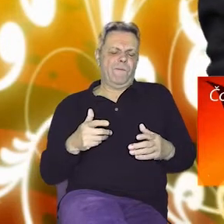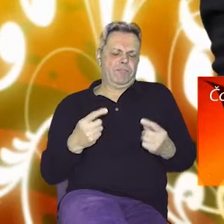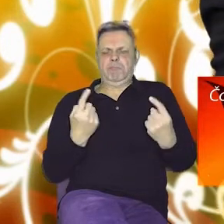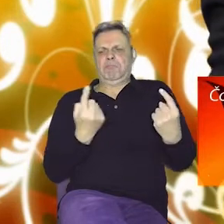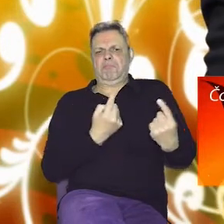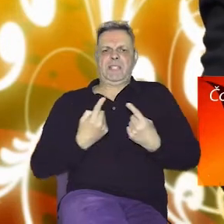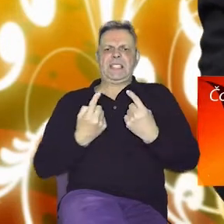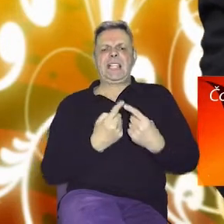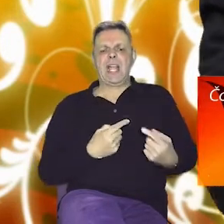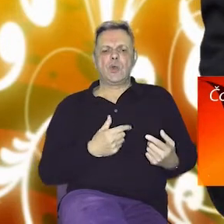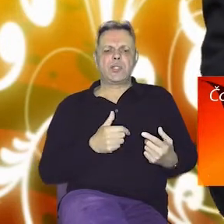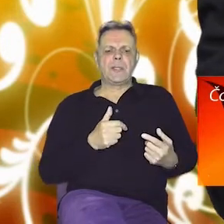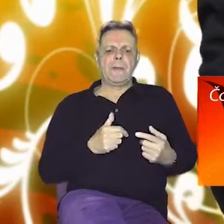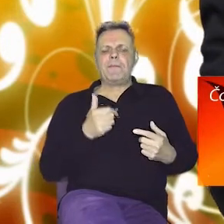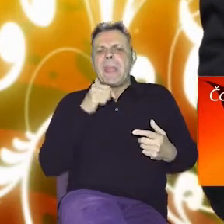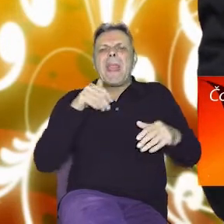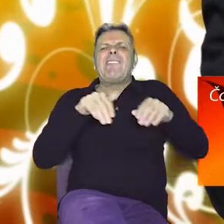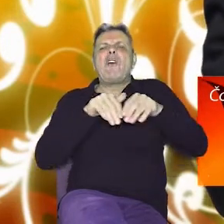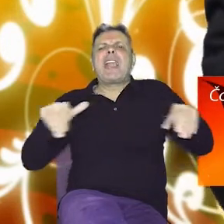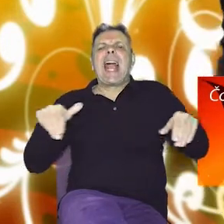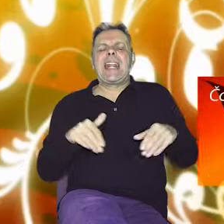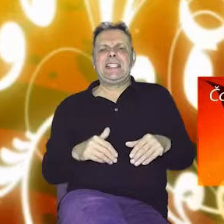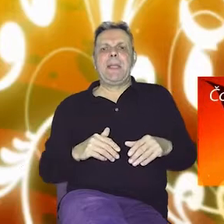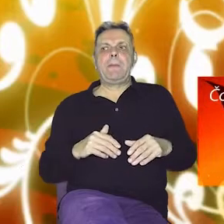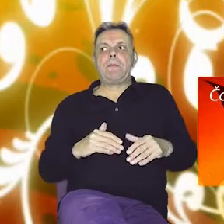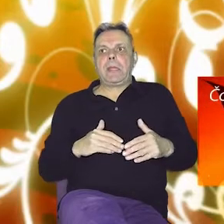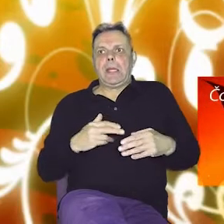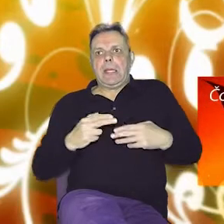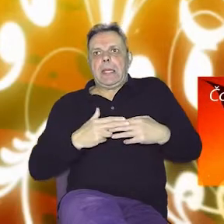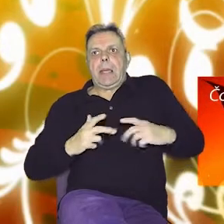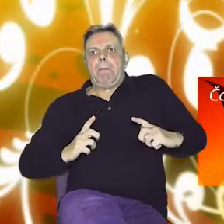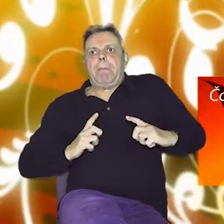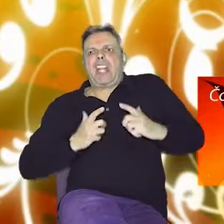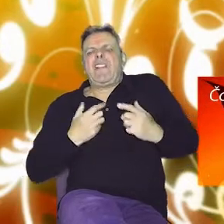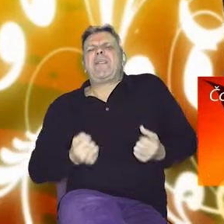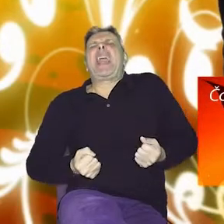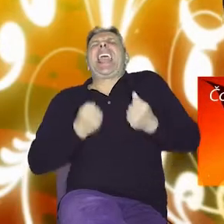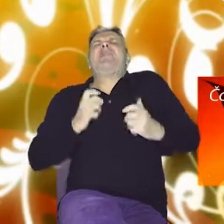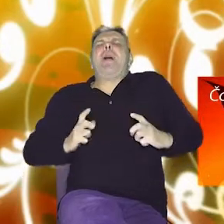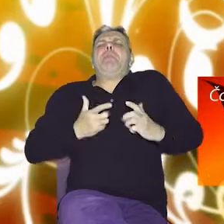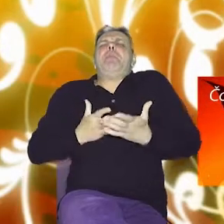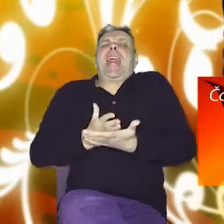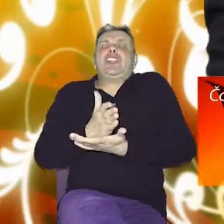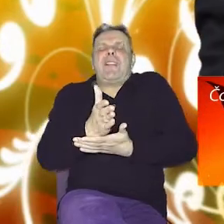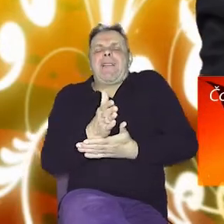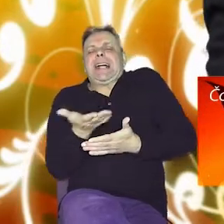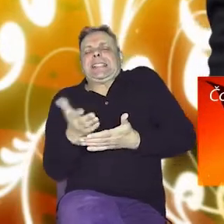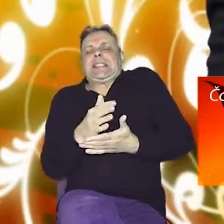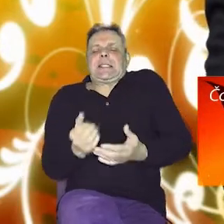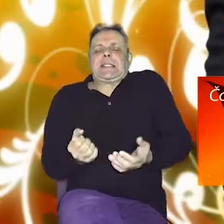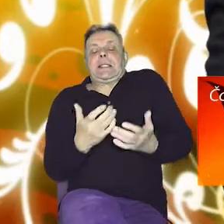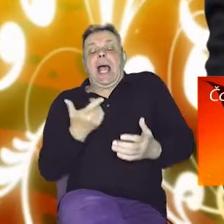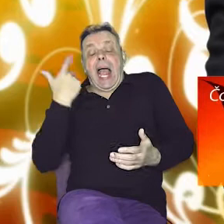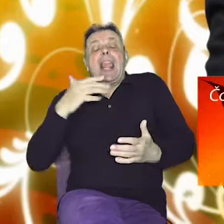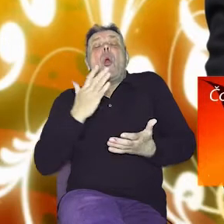je na nekakvoj ivici, nekakvoj granici preživljavanja. Jedva preživljava ni simo ni tamo,